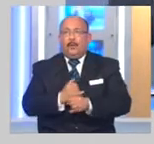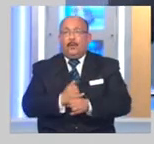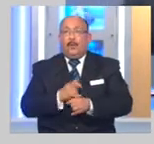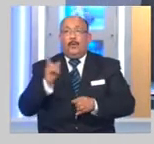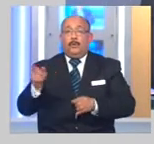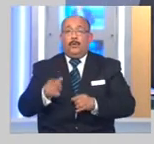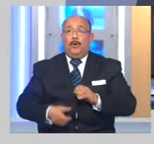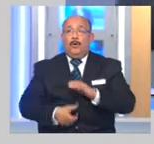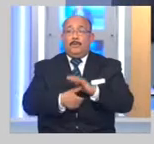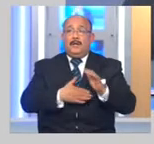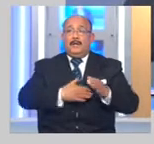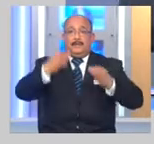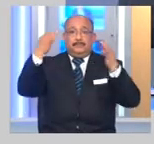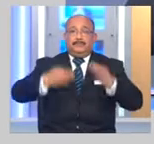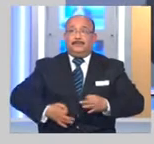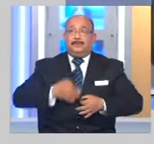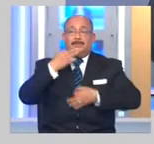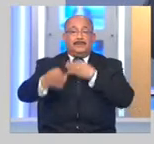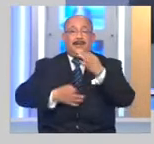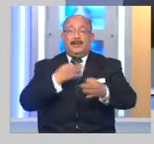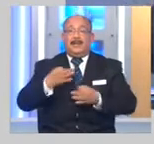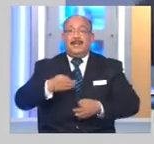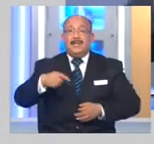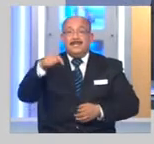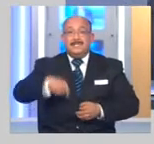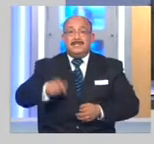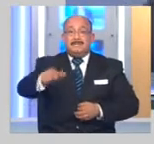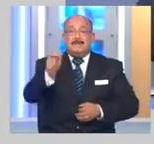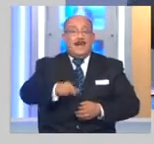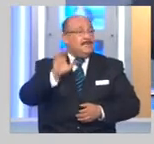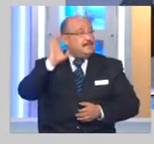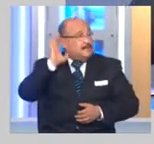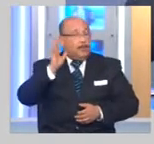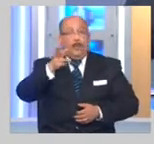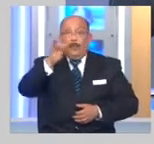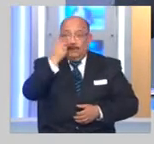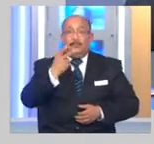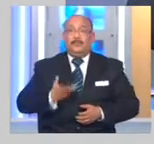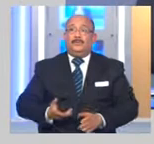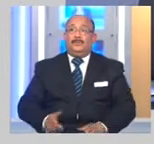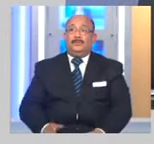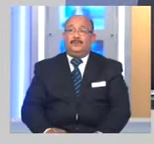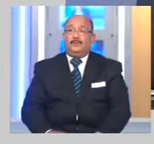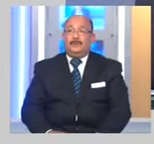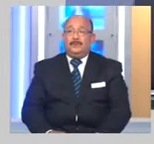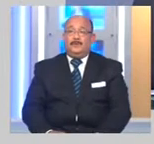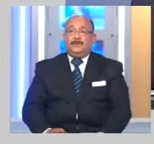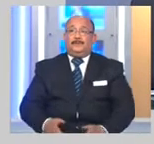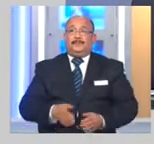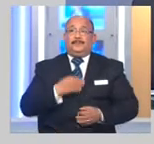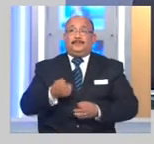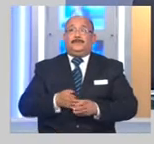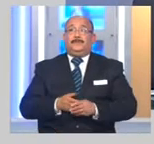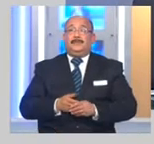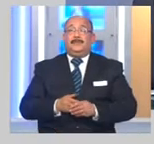أن في منطقة نائية يهاجموا عليه ناس ملثمين تحت ستر ظلام الليل، شو يتحب رد الفعل؟ يستعمل كل الوسائل القانونية يتبعها.